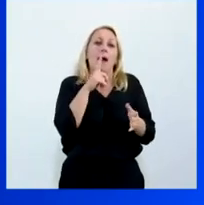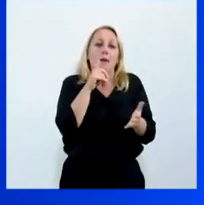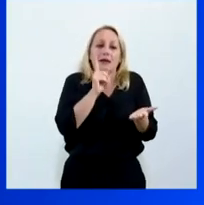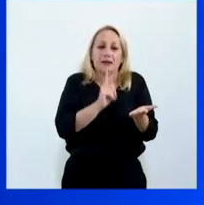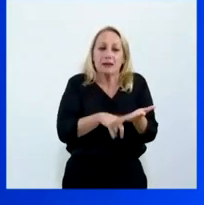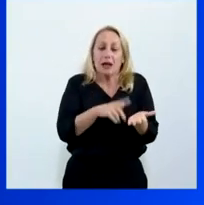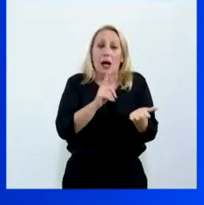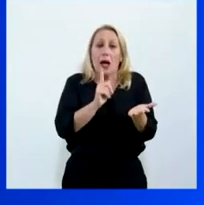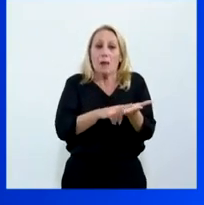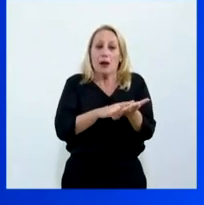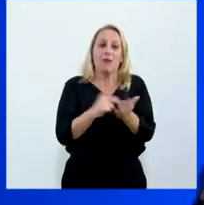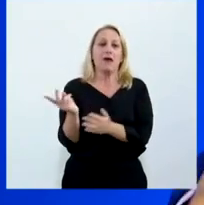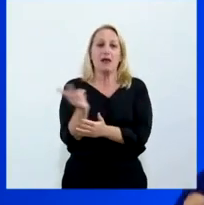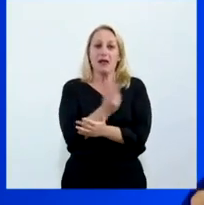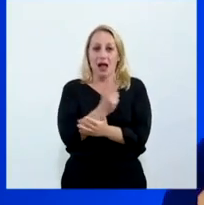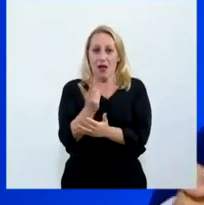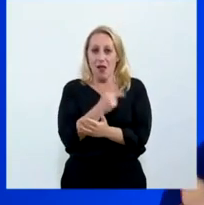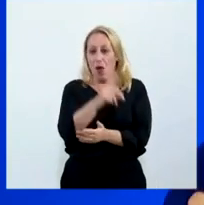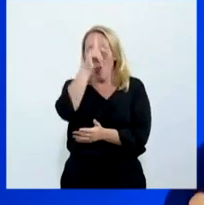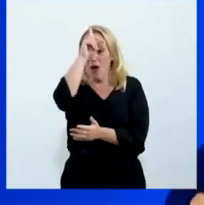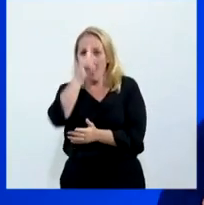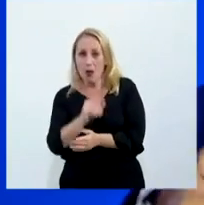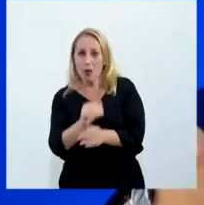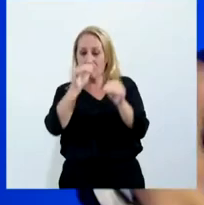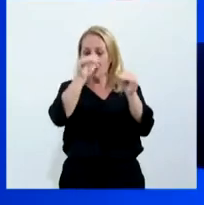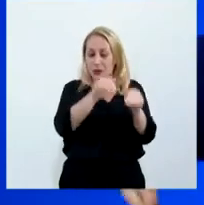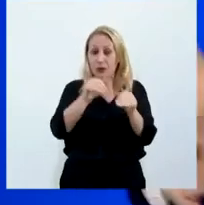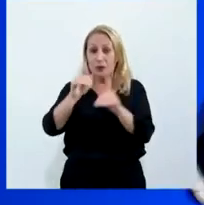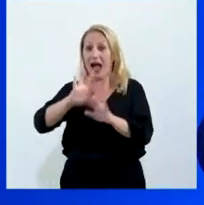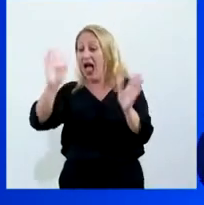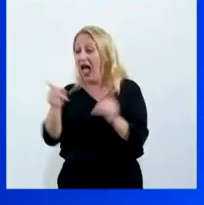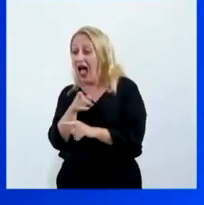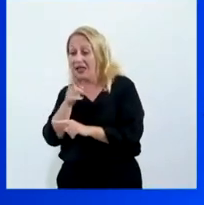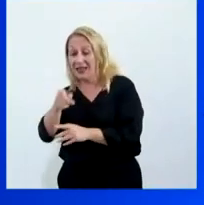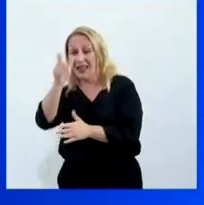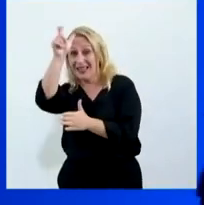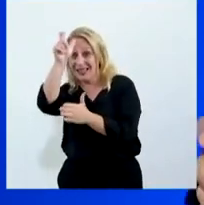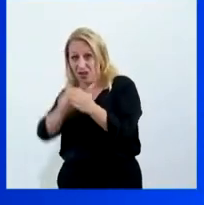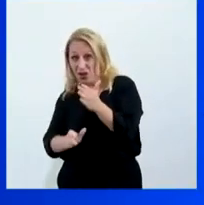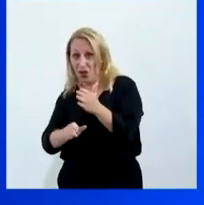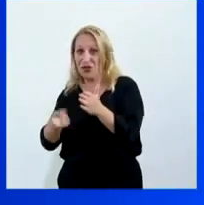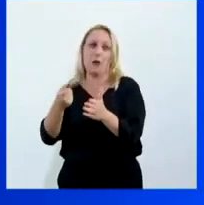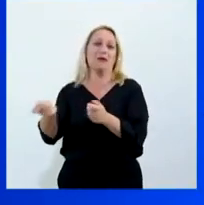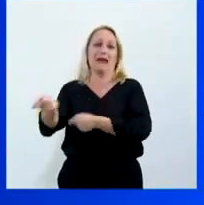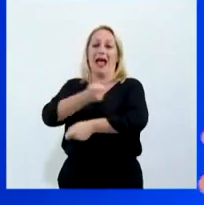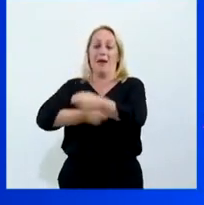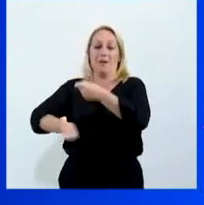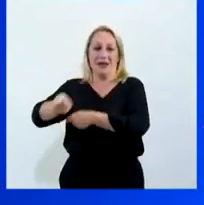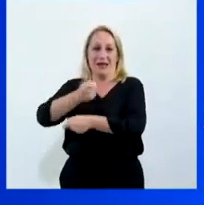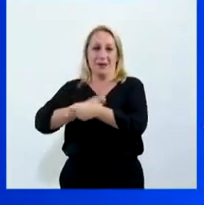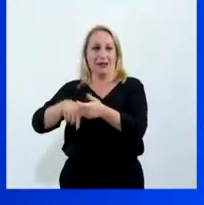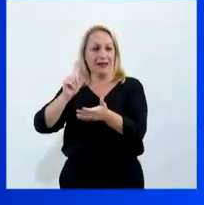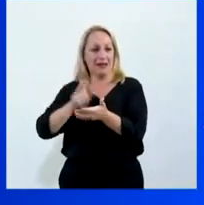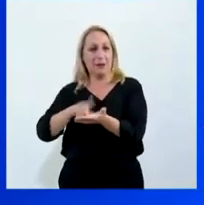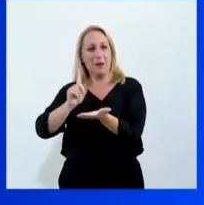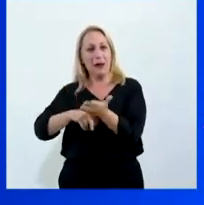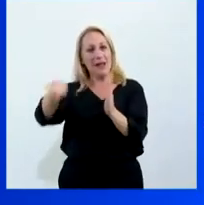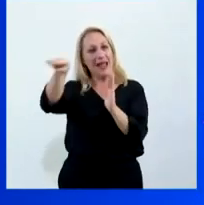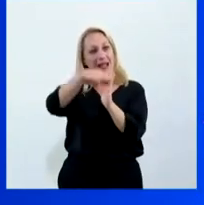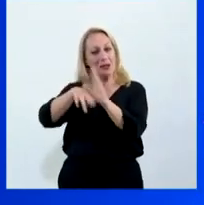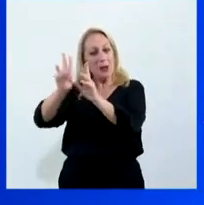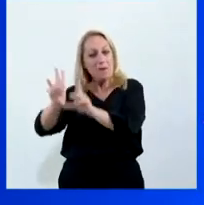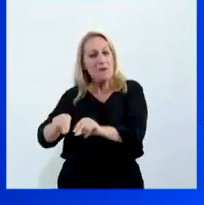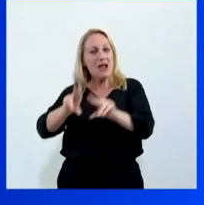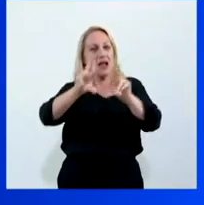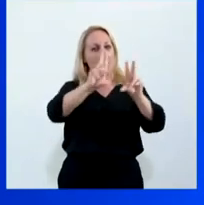συμμορφώνονται με τις υποχρεώσεις τις οποίες θα είχαν εάν φερόντουσαν ως κανονικοί επιχειρηματίες. Και αυτό επιχειρούμε να κάνουμε